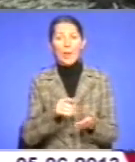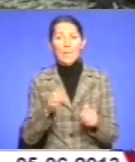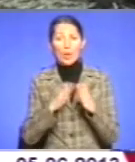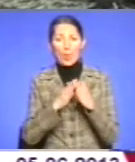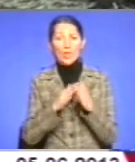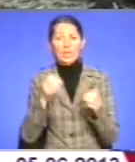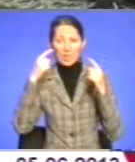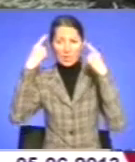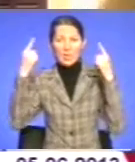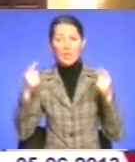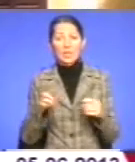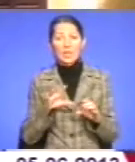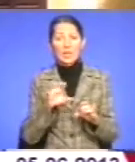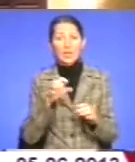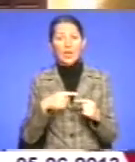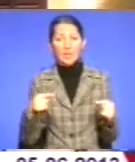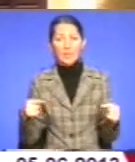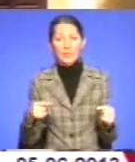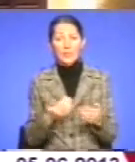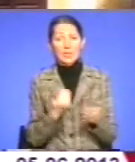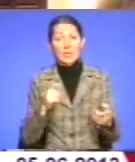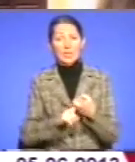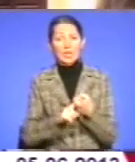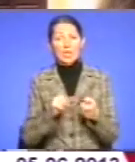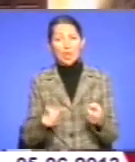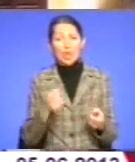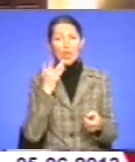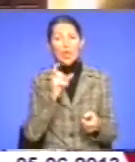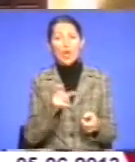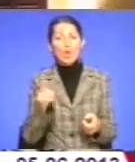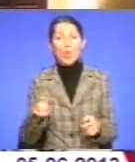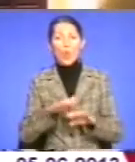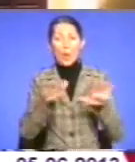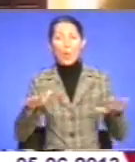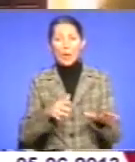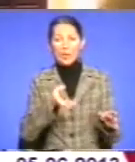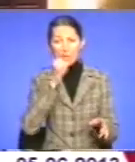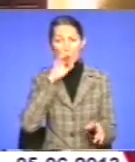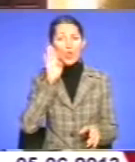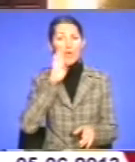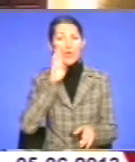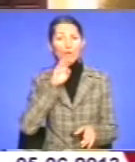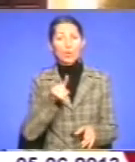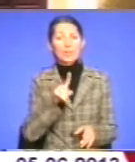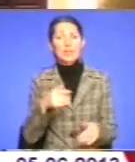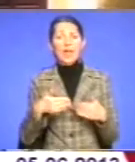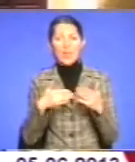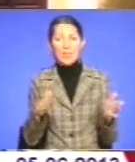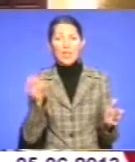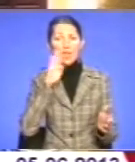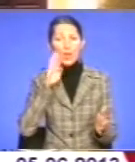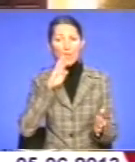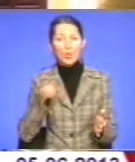них заражається людина. Коли люди купаються або вживають воду з відкритих водойм,